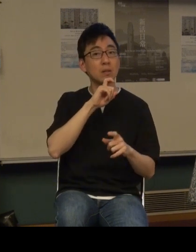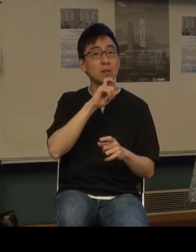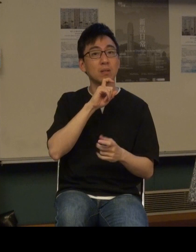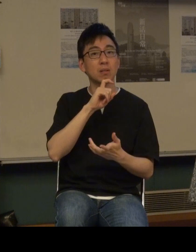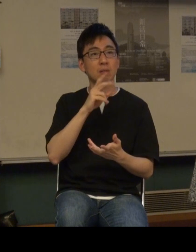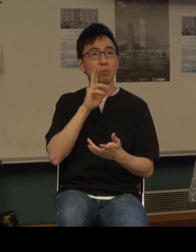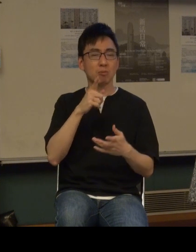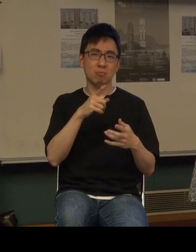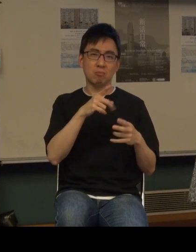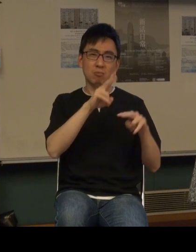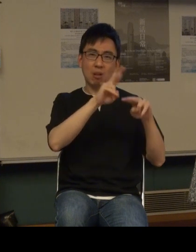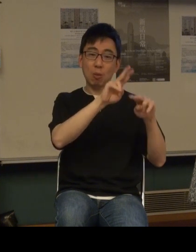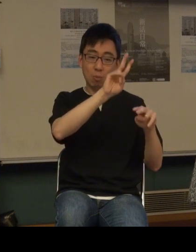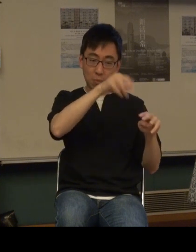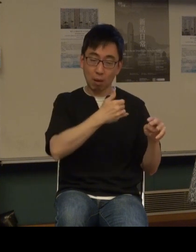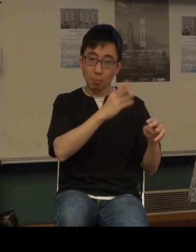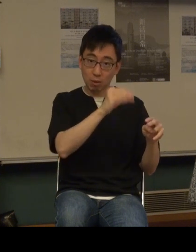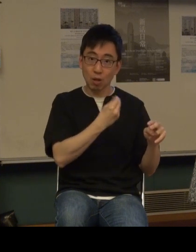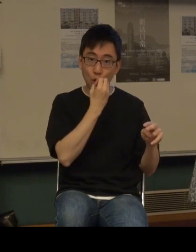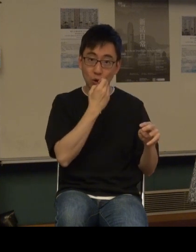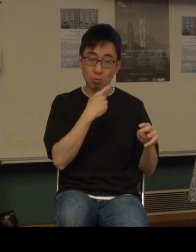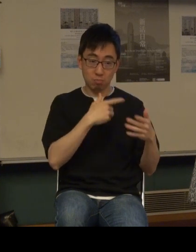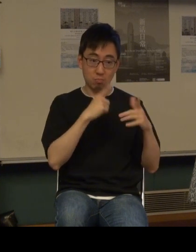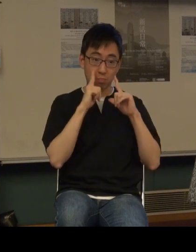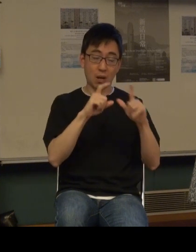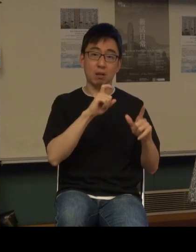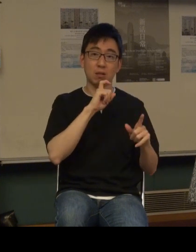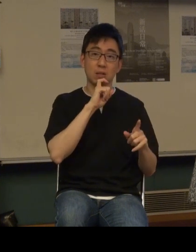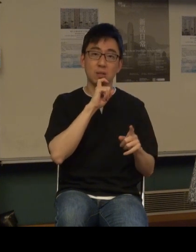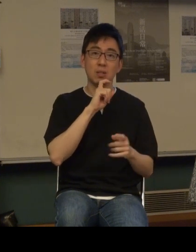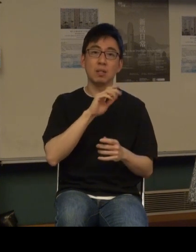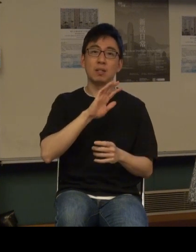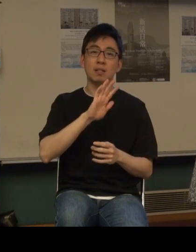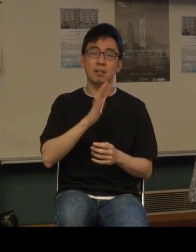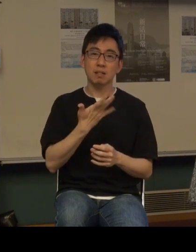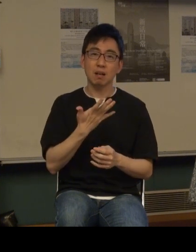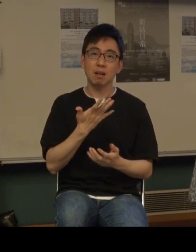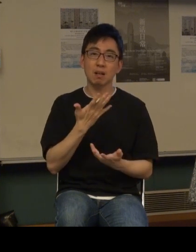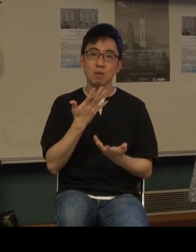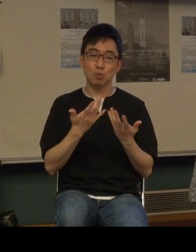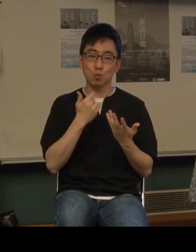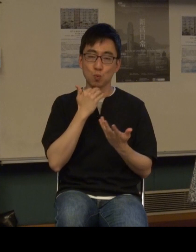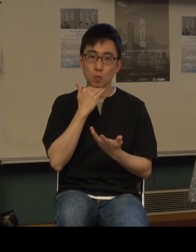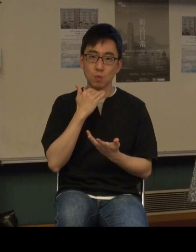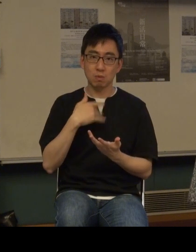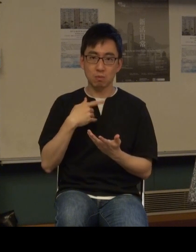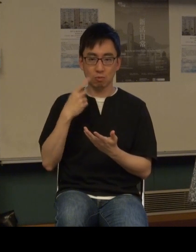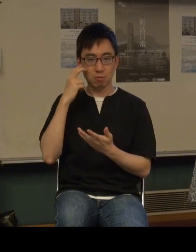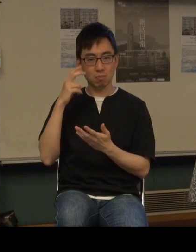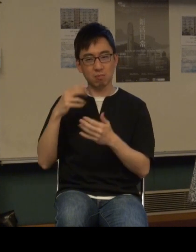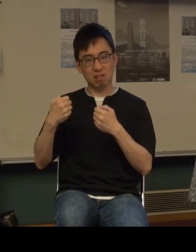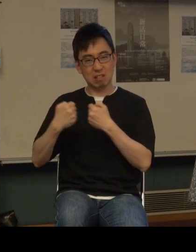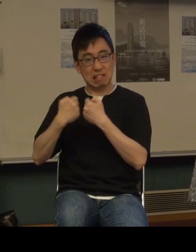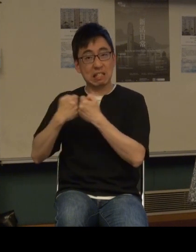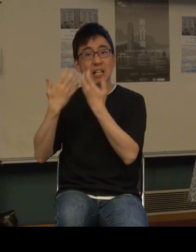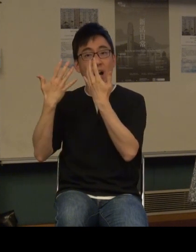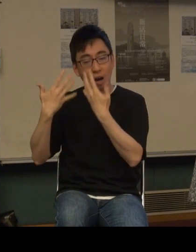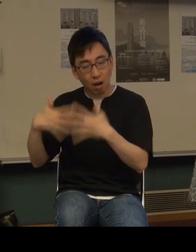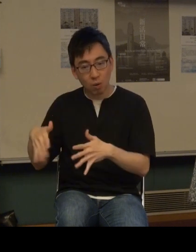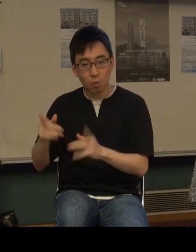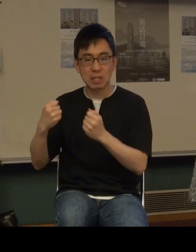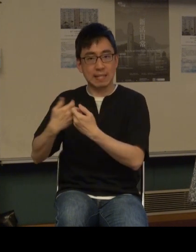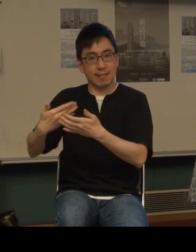一啲南來喺國內嚟到嘅建築師。但係問題係咧，喺即係一啲我哋研究，譬如我哋研究戰後嘅時代或者戰前嘅